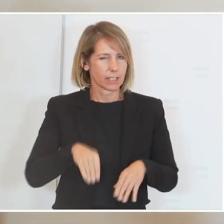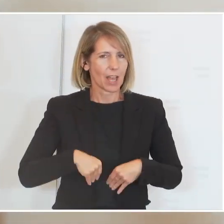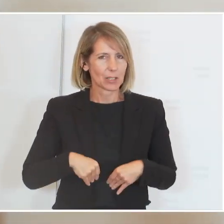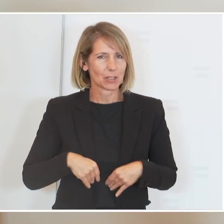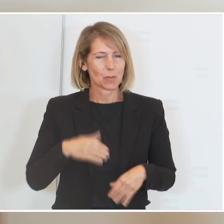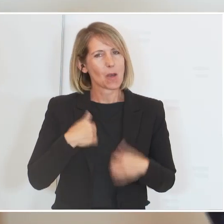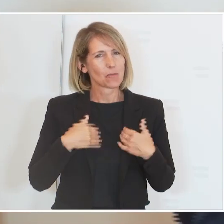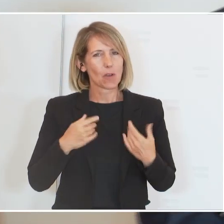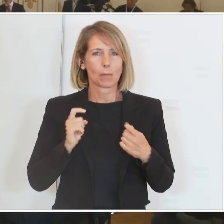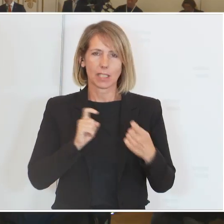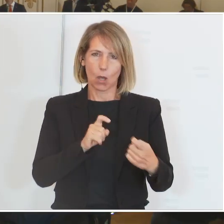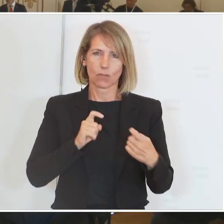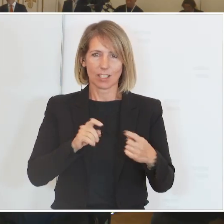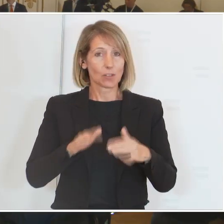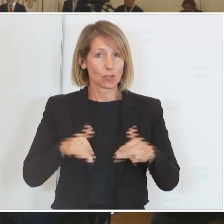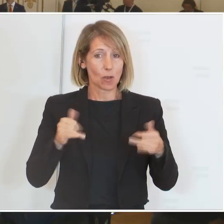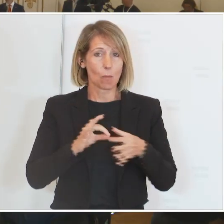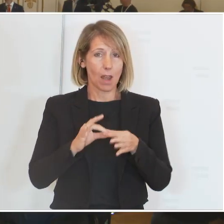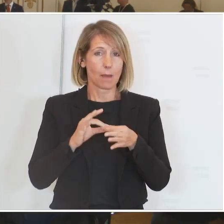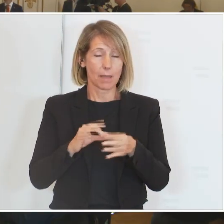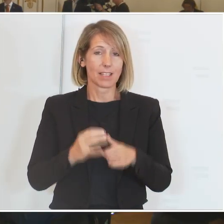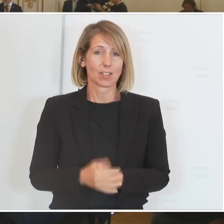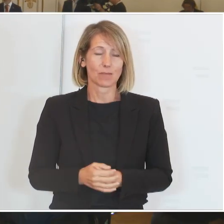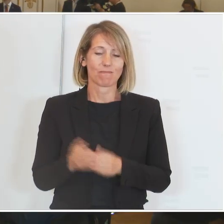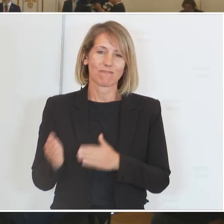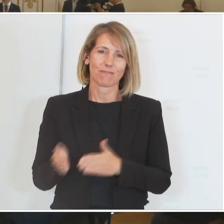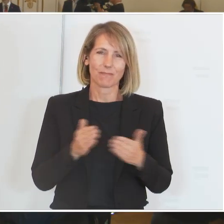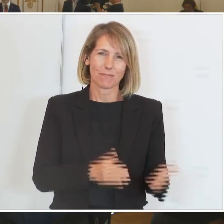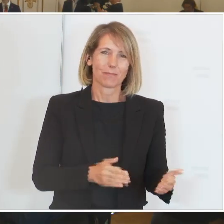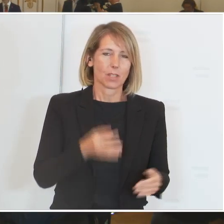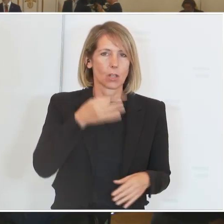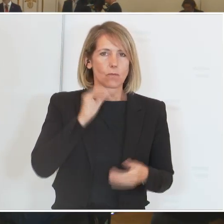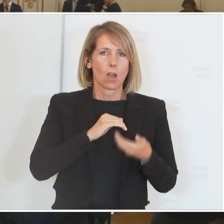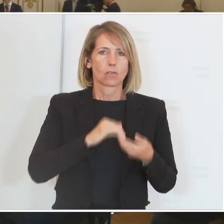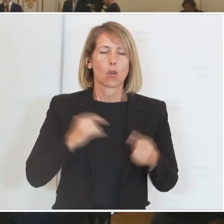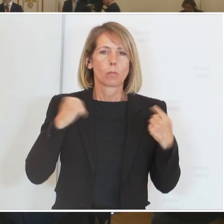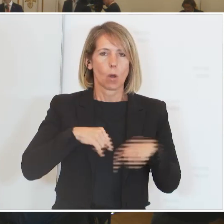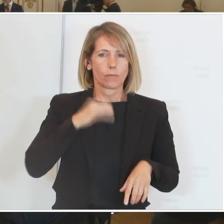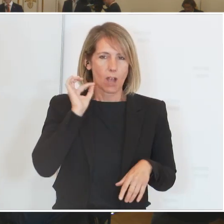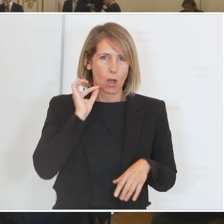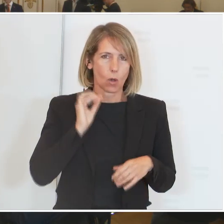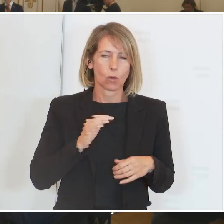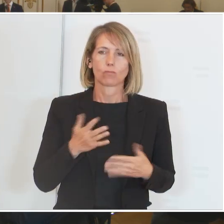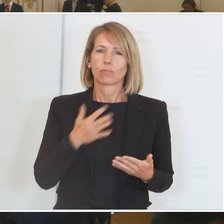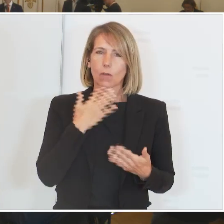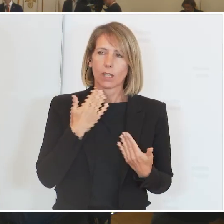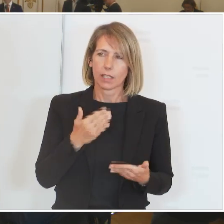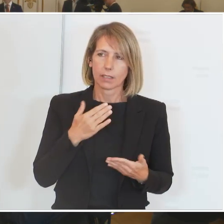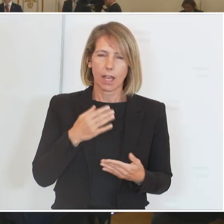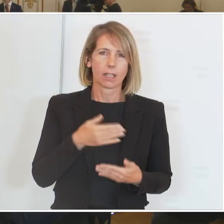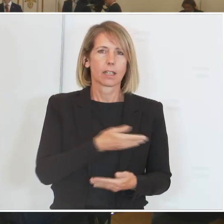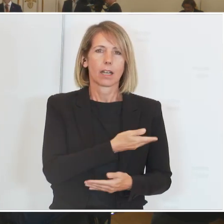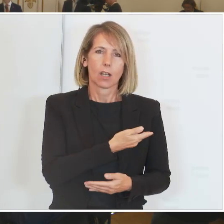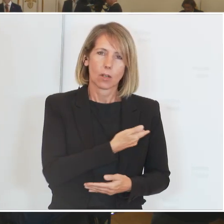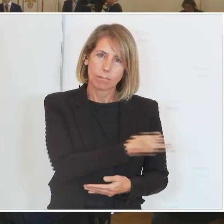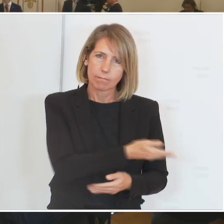Parlament. Vielen Dank, Herr Finanzminister. Frau Klubobfrau, bitte. Vielen Dank, sehr geehrte Damen und Herren. Meine Vorredner haben es